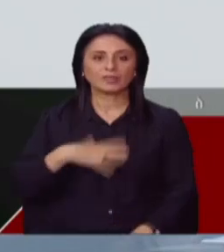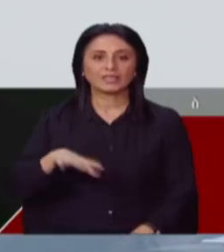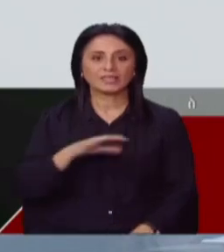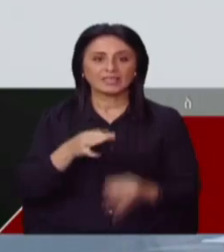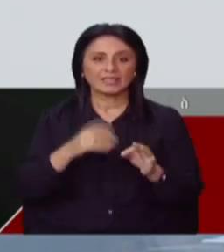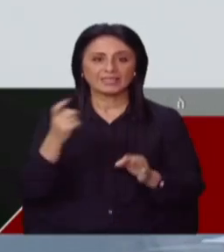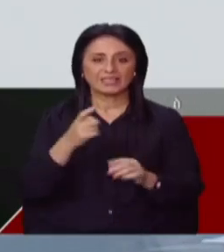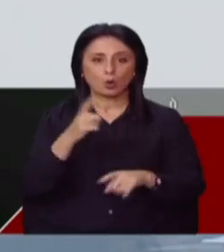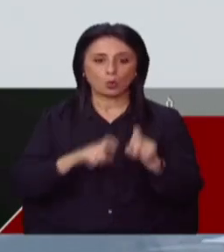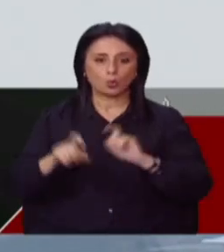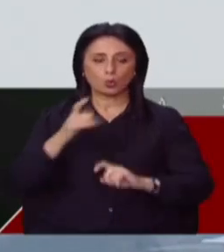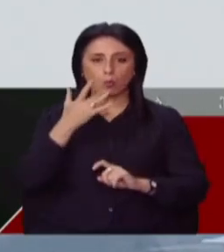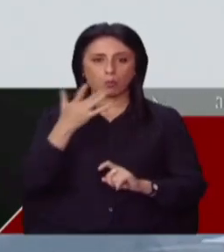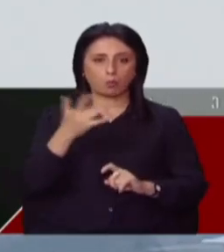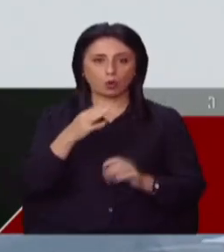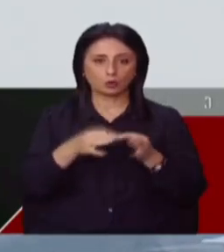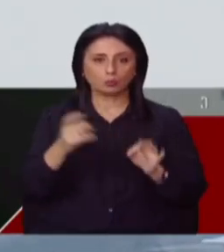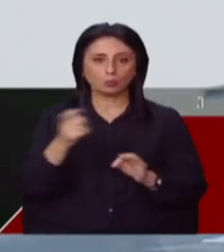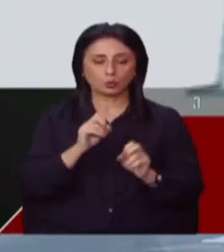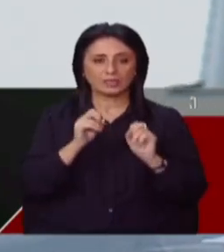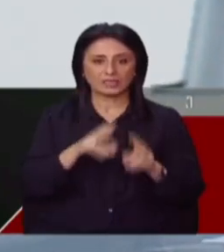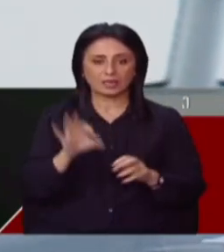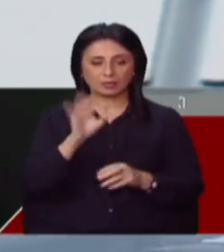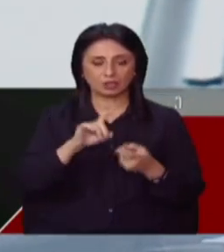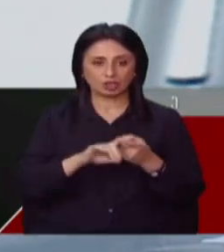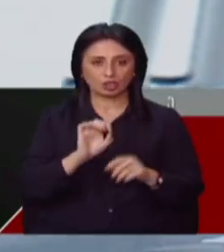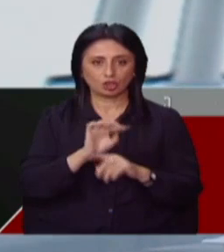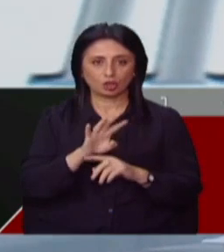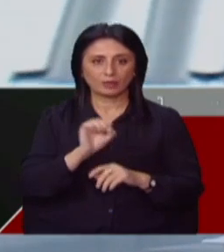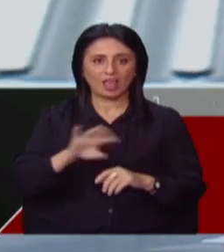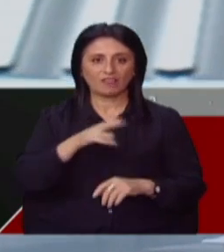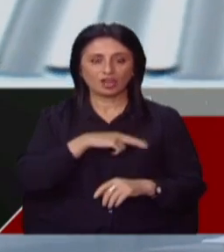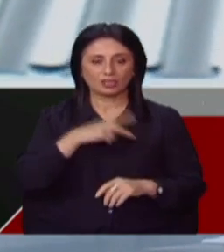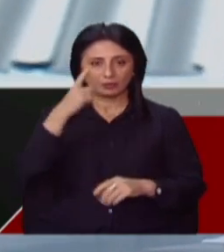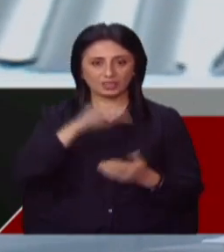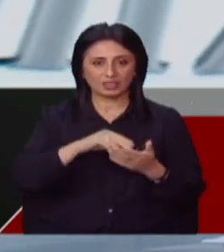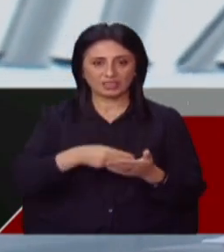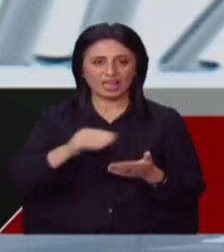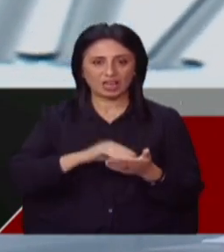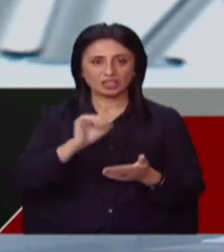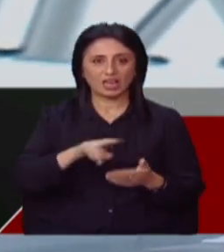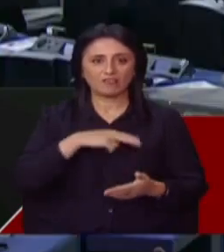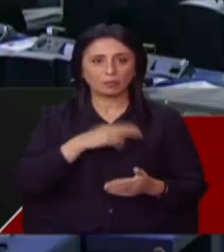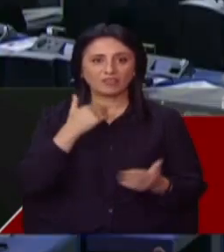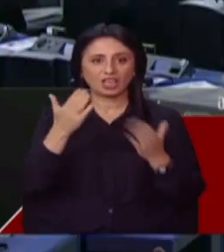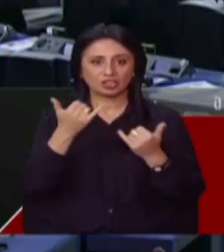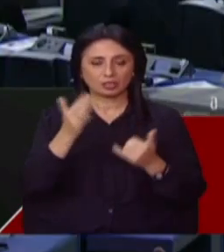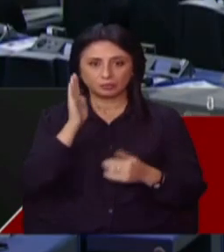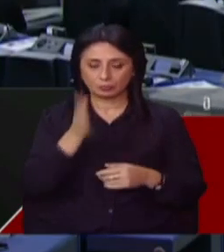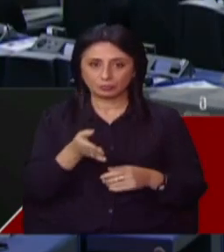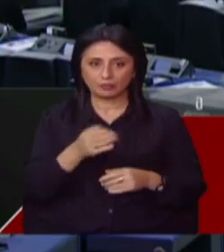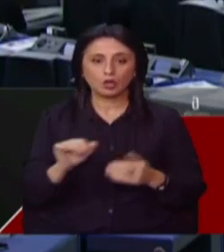საქართველოში დემოკრატიული უკუსვლისა და პოლიტიკური პლურალიზმის საფრთხეების შესახებ 14 ევროდეპუტატის ინიცირებულ რეზოლუციას ევროპარლამენტი კენჭს დღეს